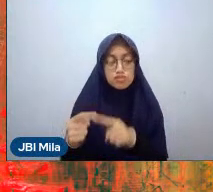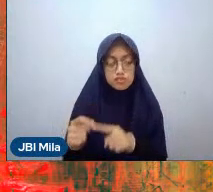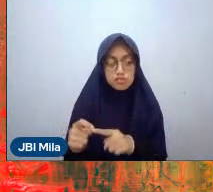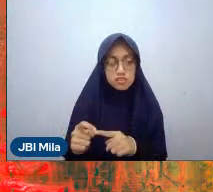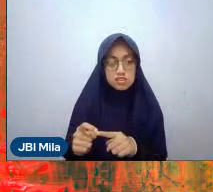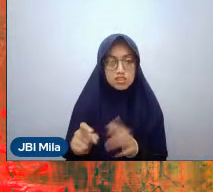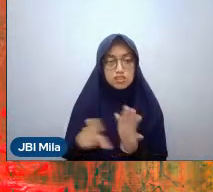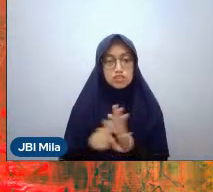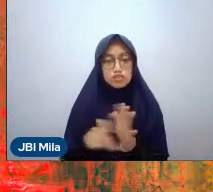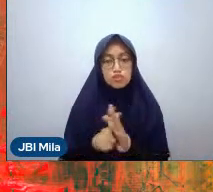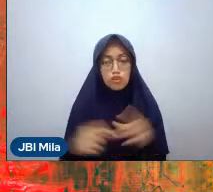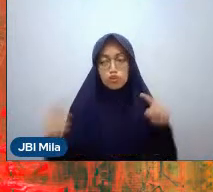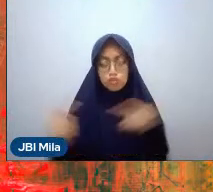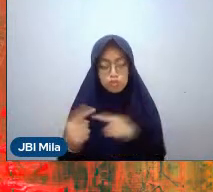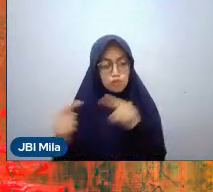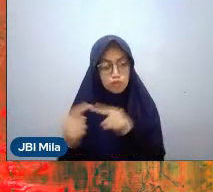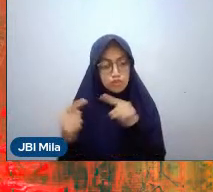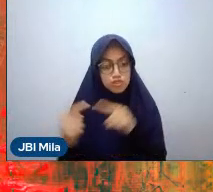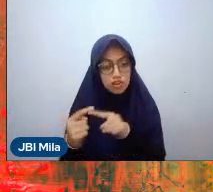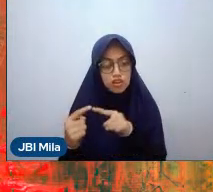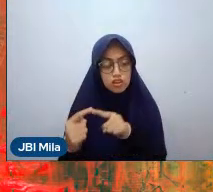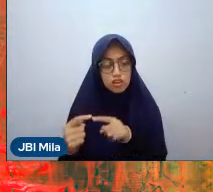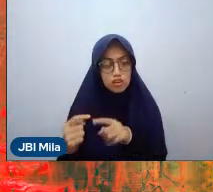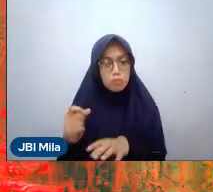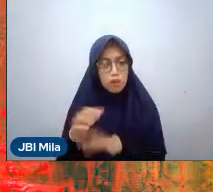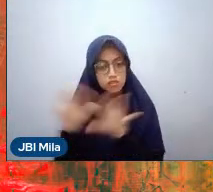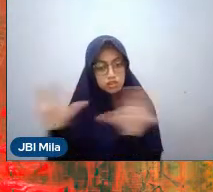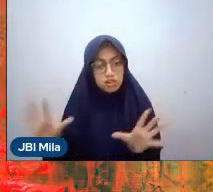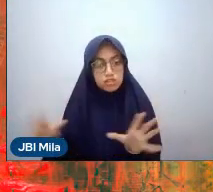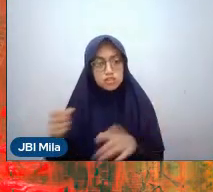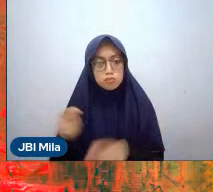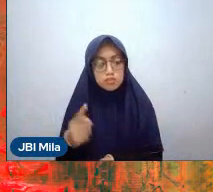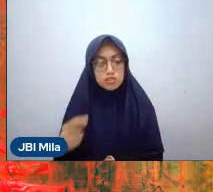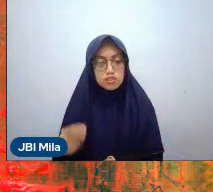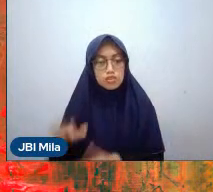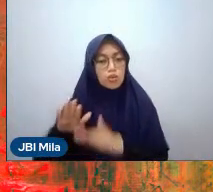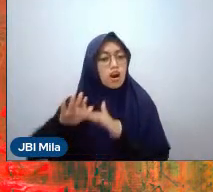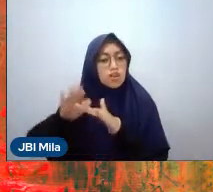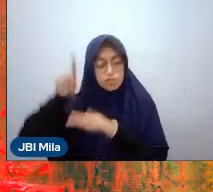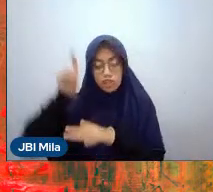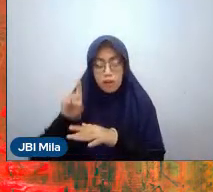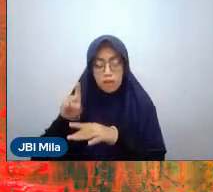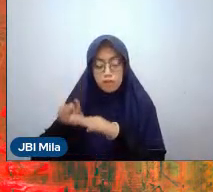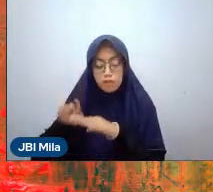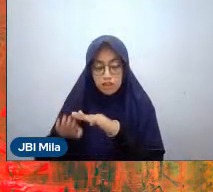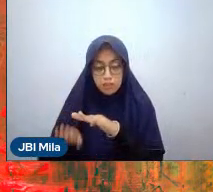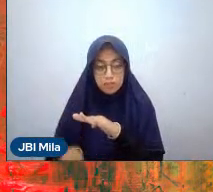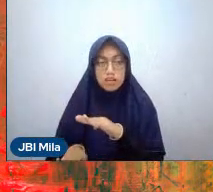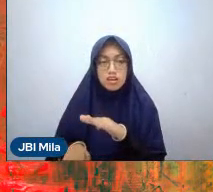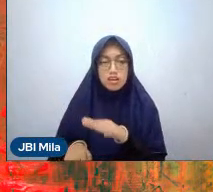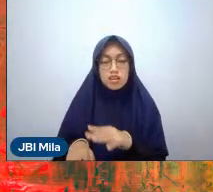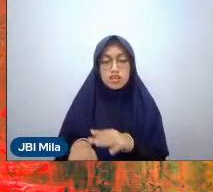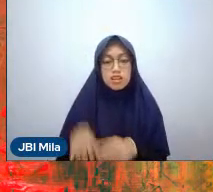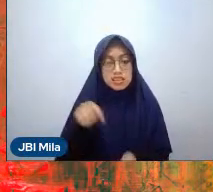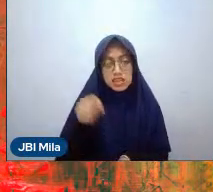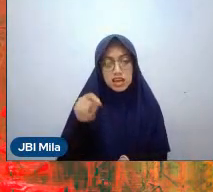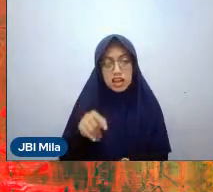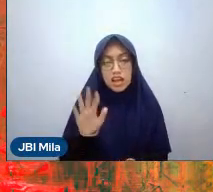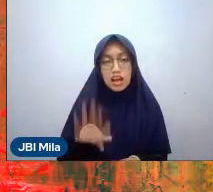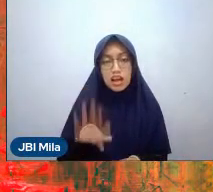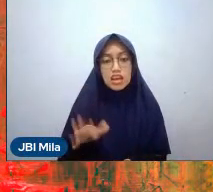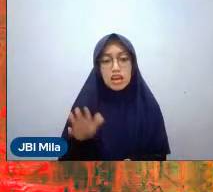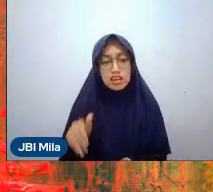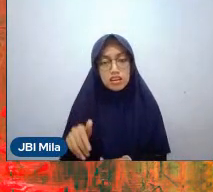intensitasnya tinggi berarti dia butuh waktu yang lebih lama, seperti itu. Nah, setelah anaknya sudah mulai tenang, nah kita baru bisa